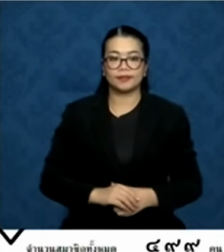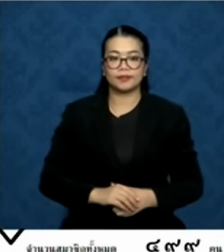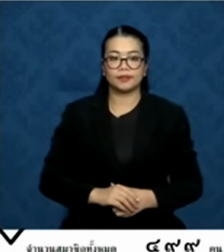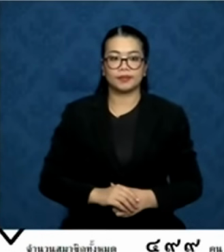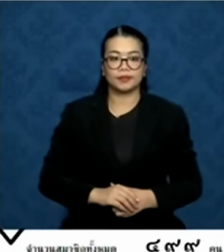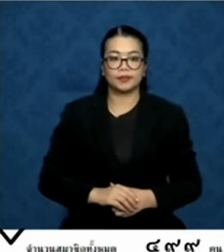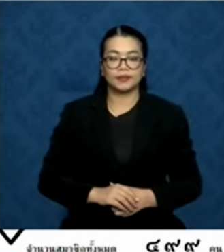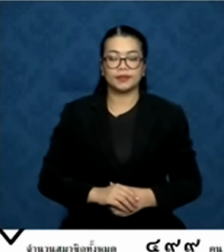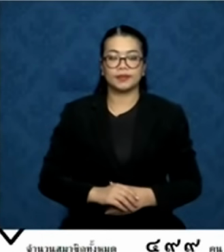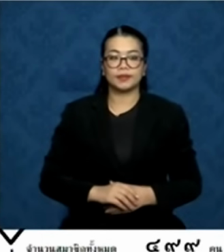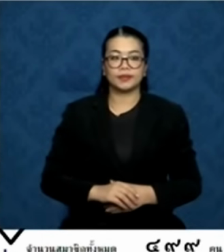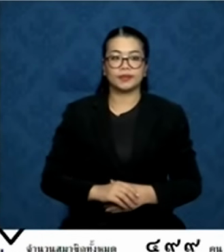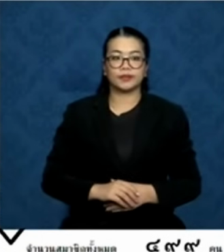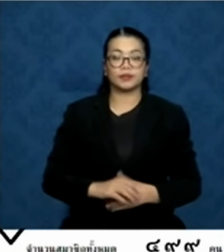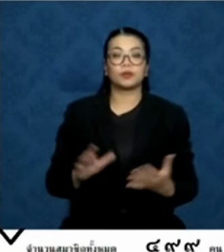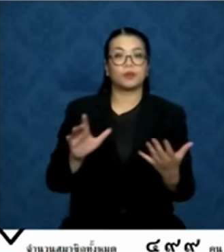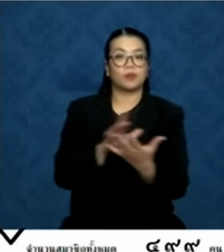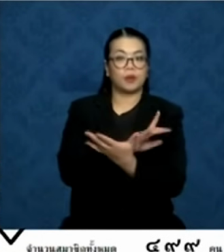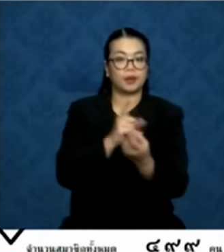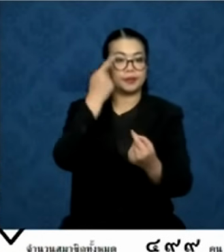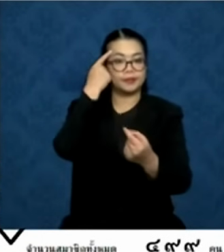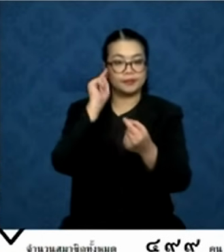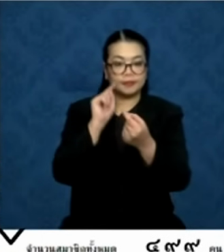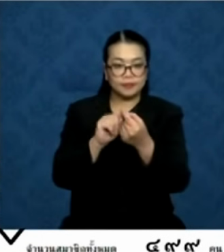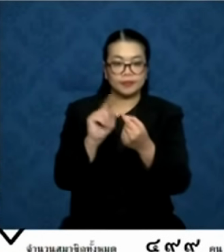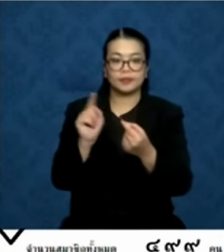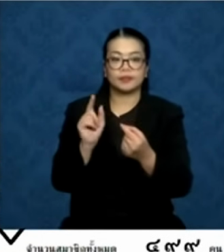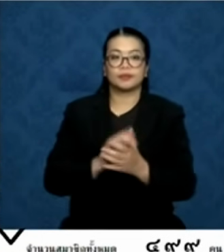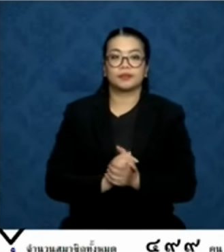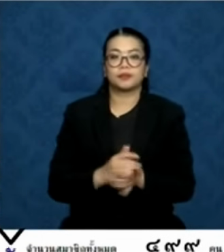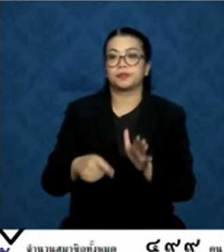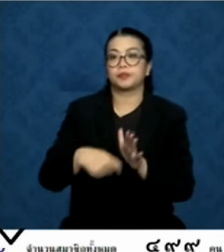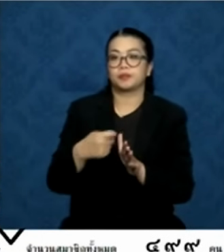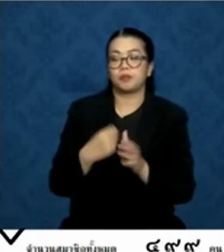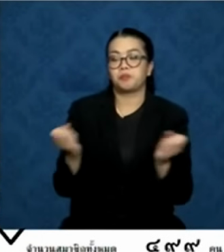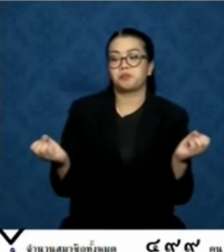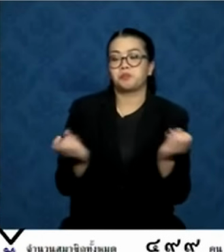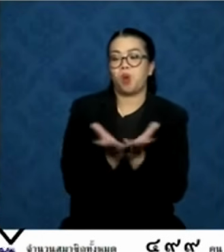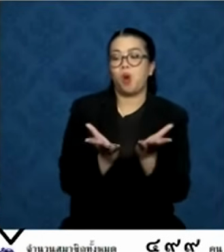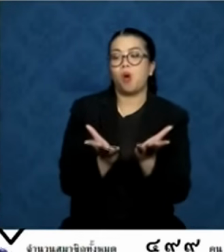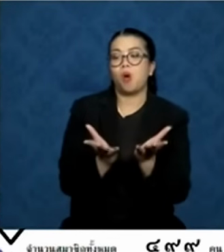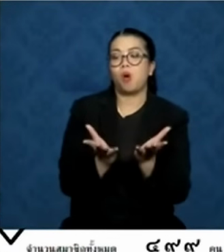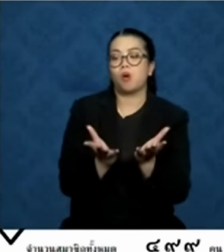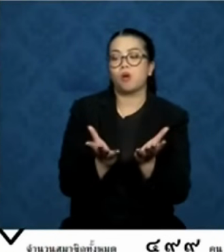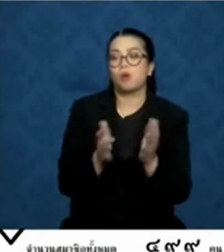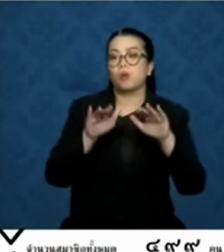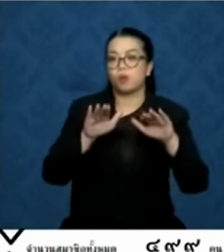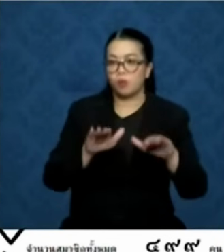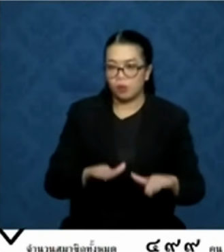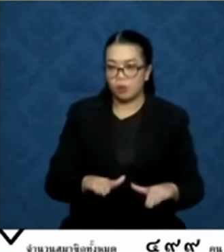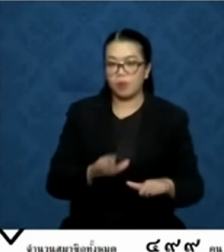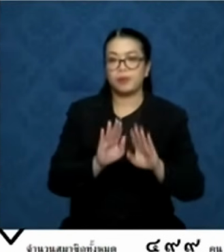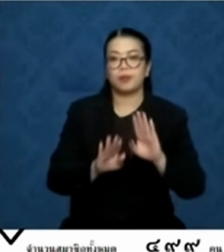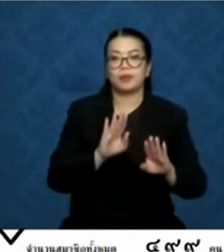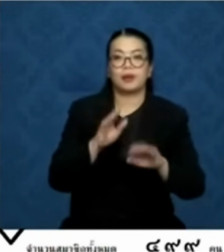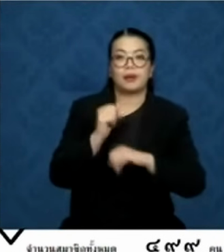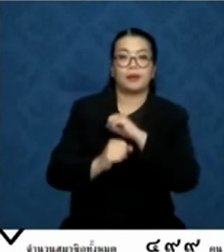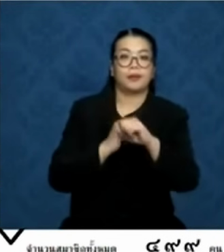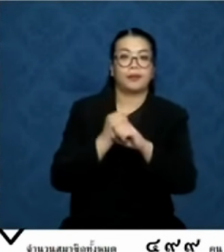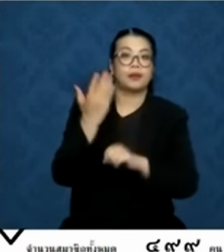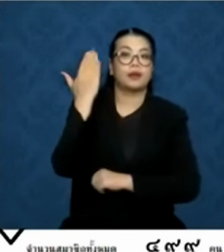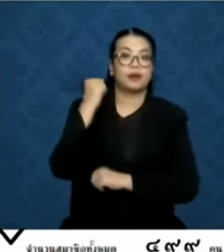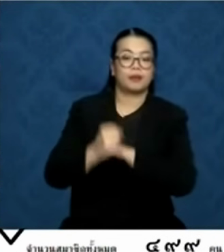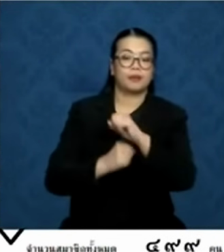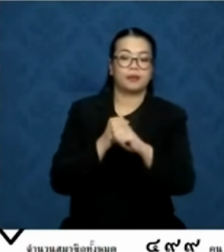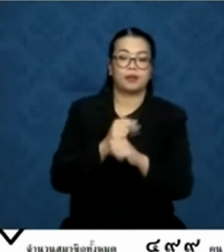พหุวัฒนธรรมมีเป้าหมายเหตุรุนแรงลดลงร้อยละ70เมื่อเปรียบเทียบกับปี